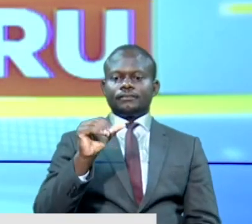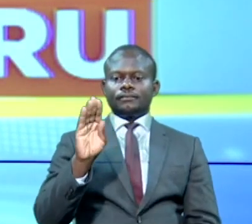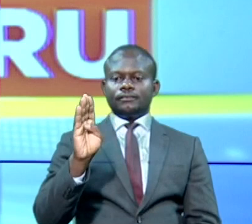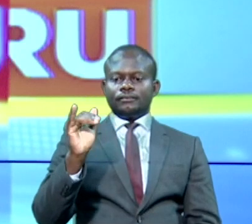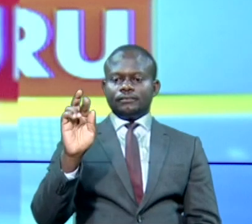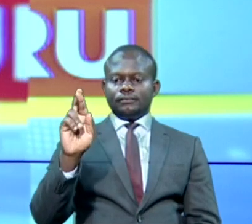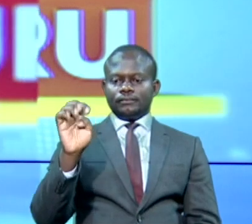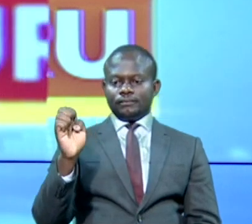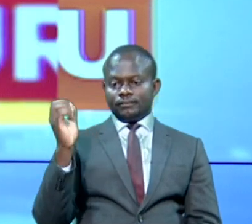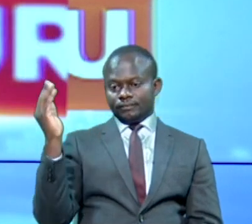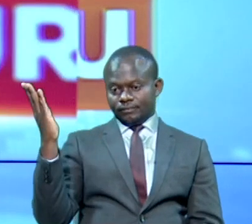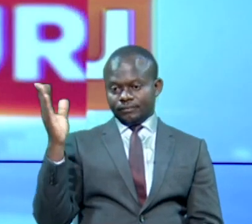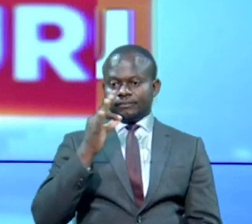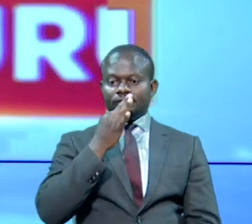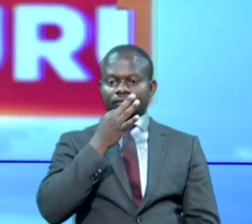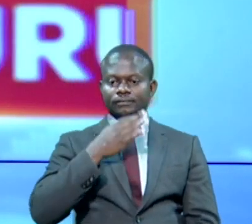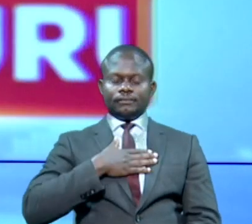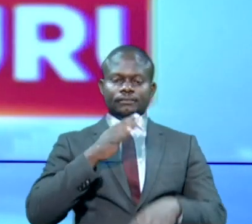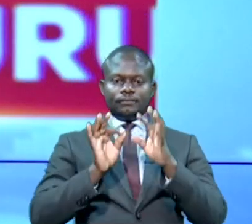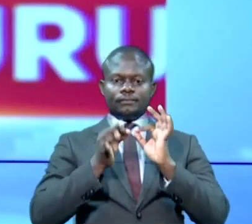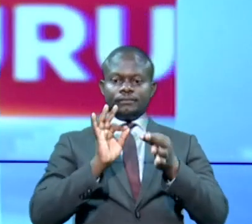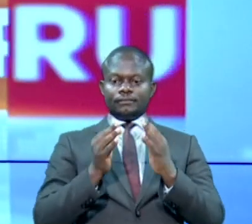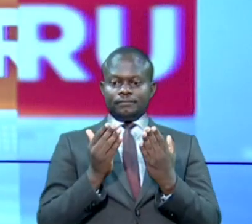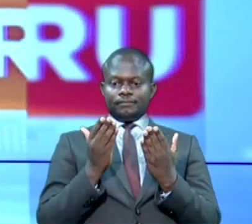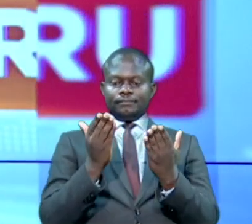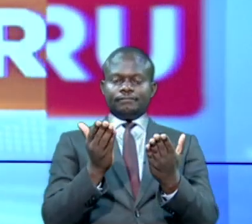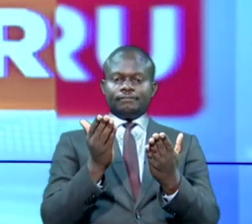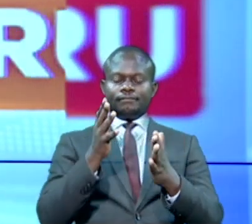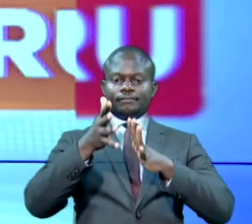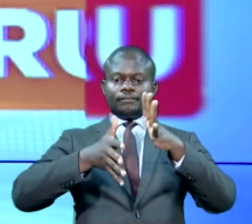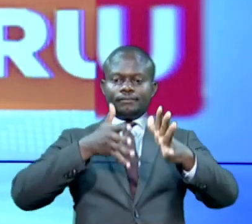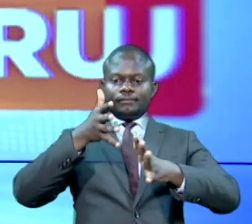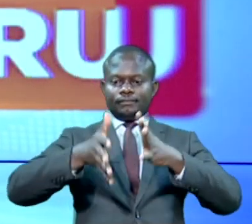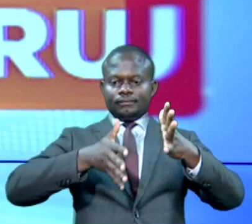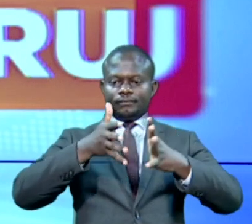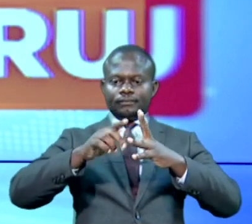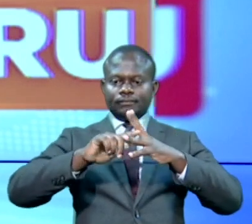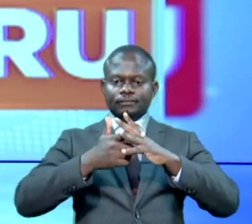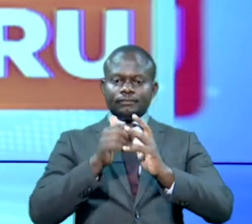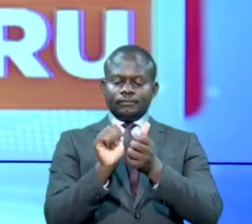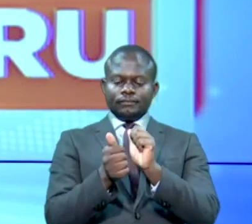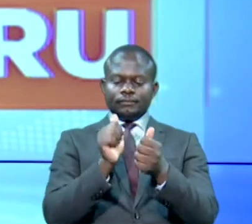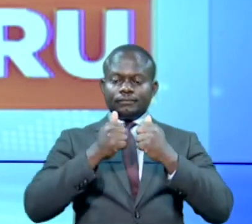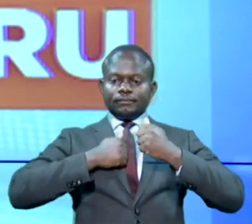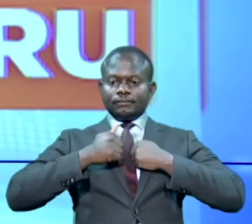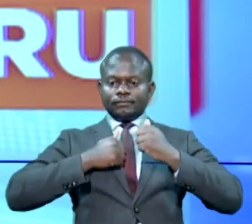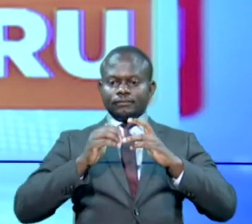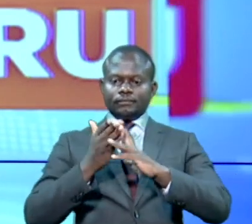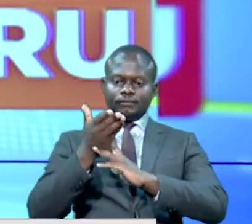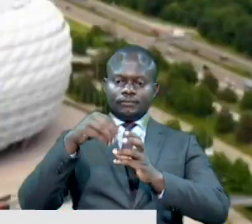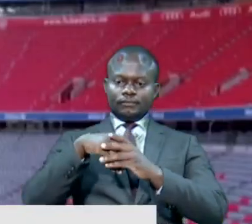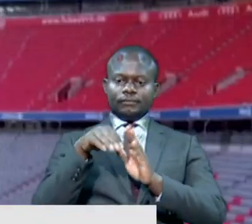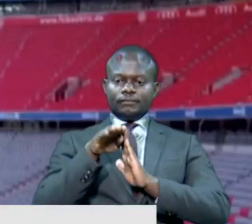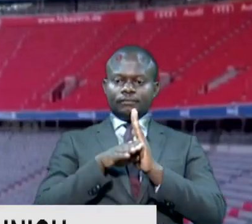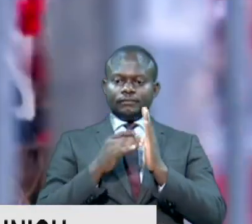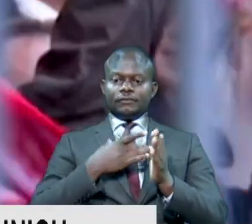dibibio mfatanije na mugenzi wanjye Irizabe Mbuto Fidel tuyahere makuru avugwa muri siporo u Rwanda binyuze muri gahunda ya